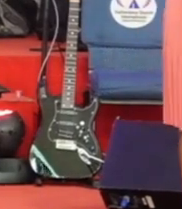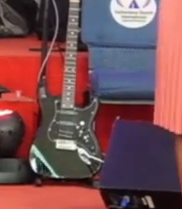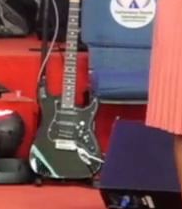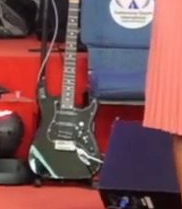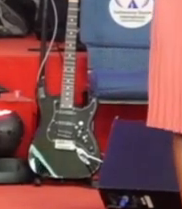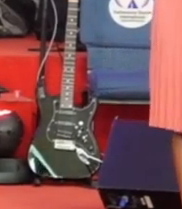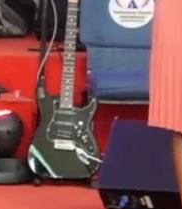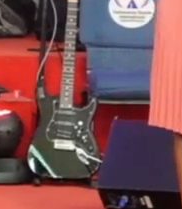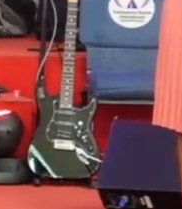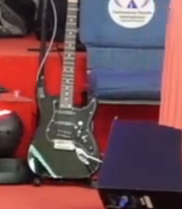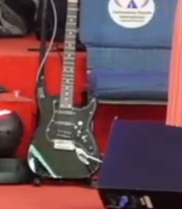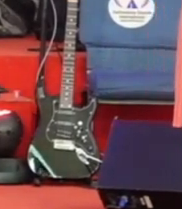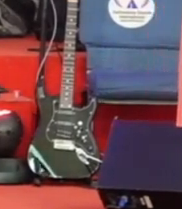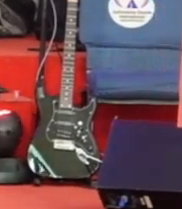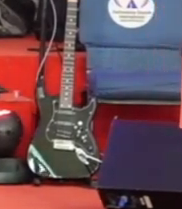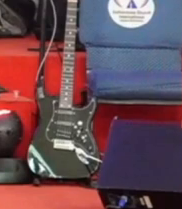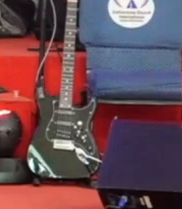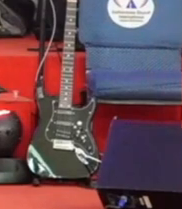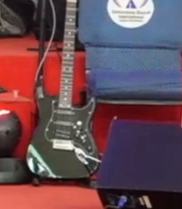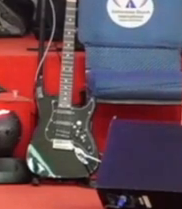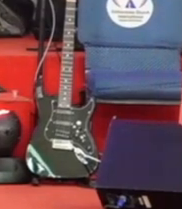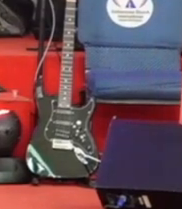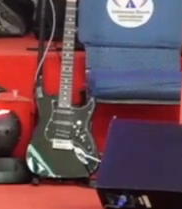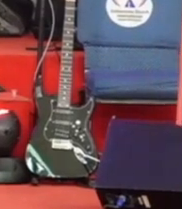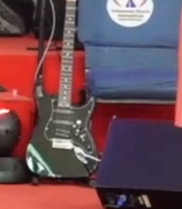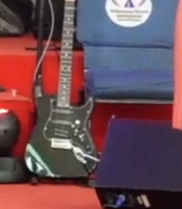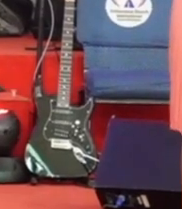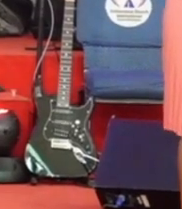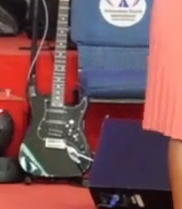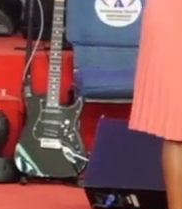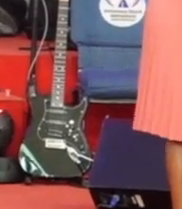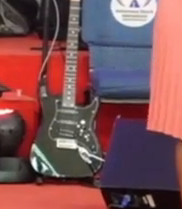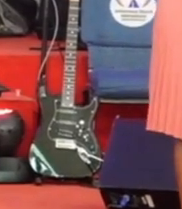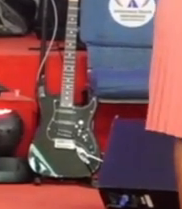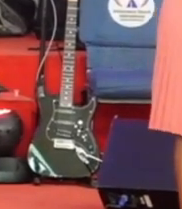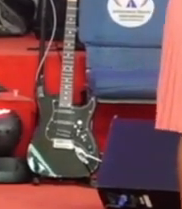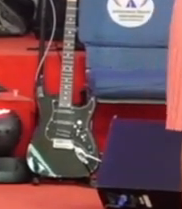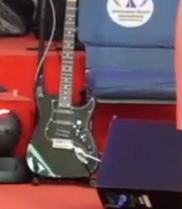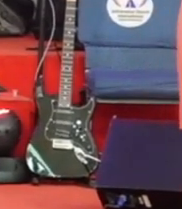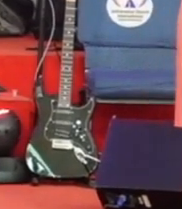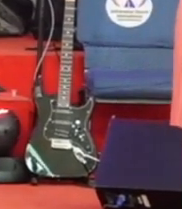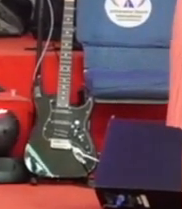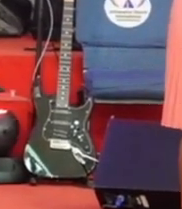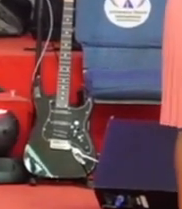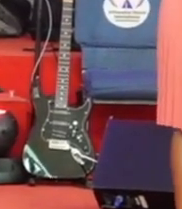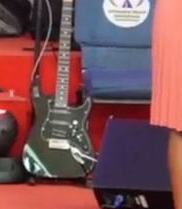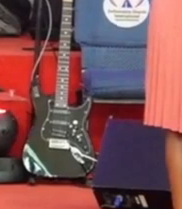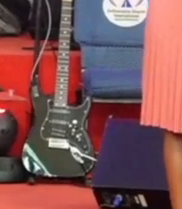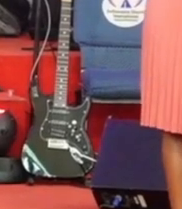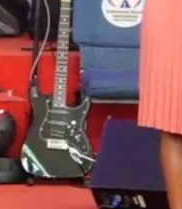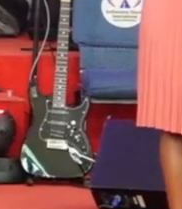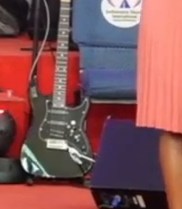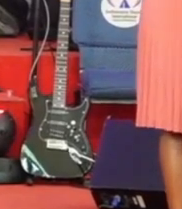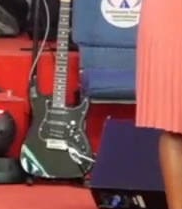Ni mkwasi zaidi. And he wants to prosper you. Na anataka kukunawirisha. But like a father who prospers and takes